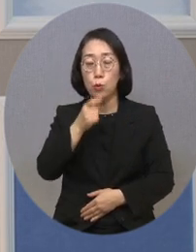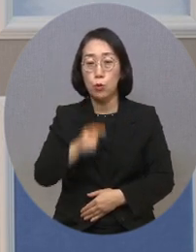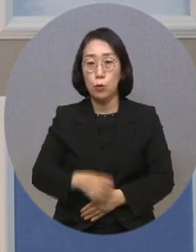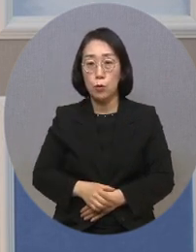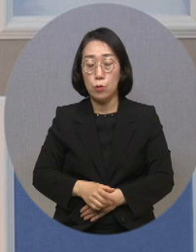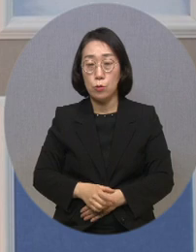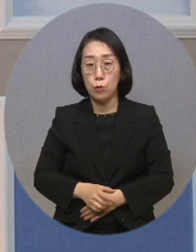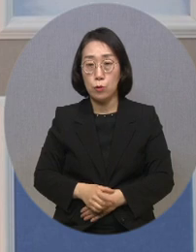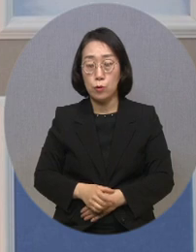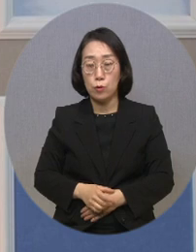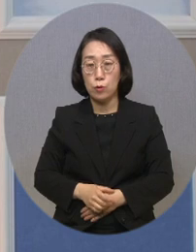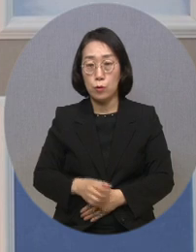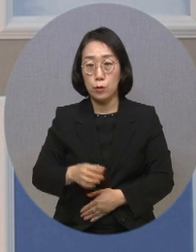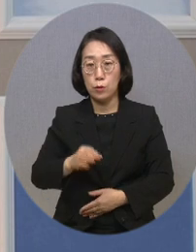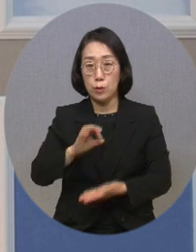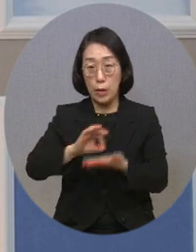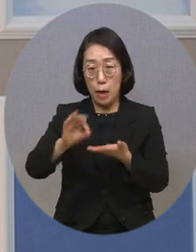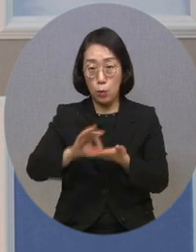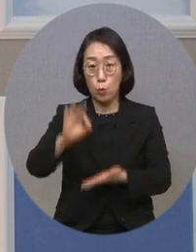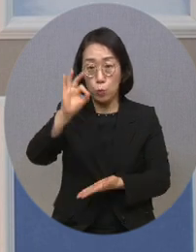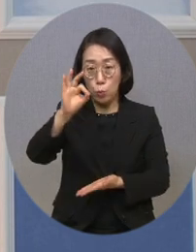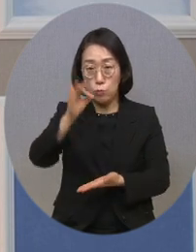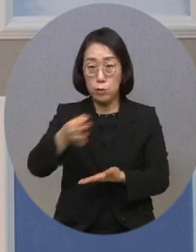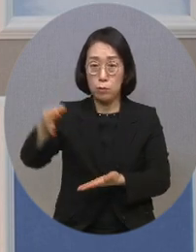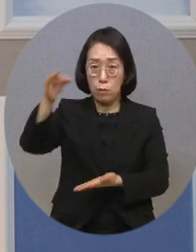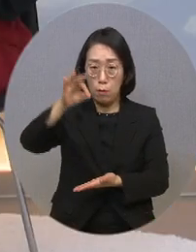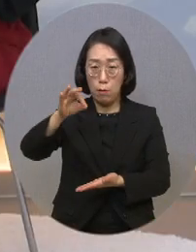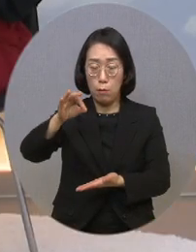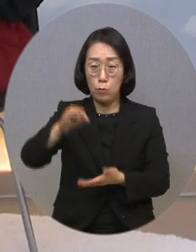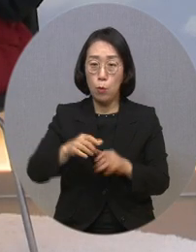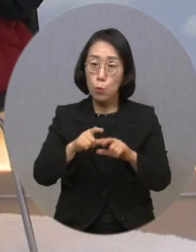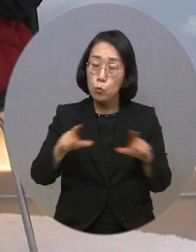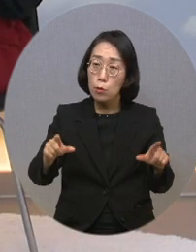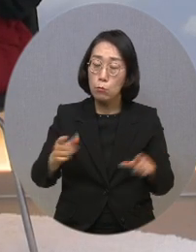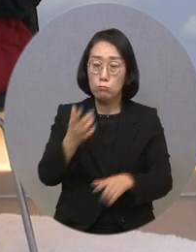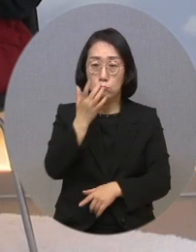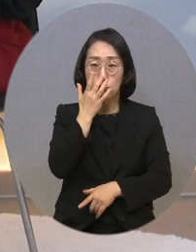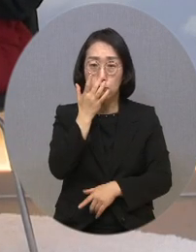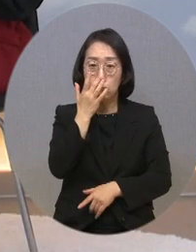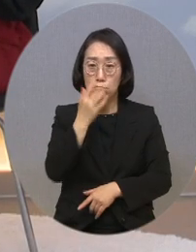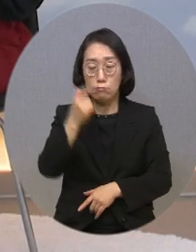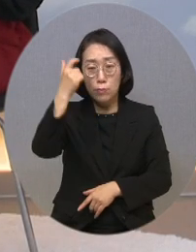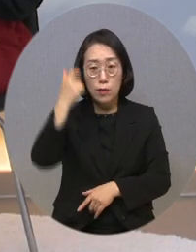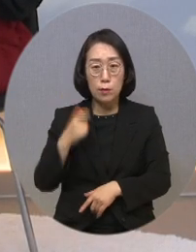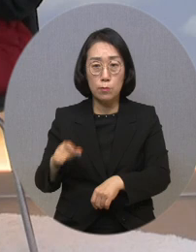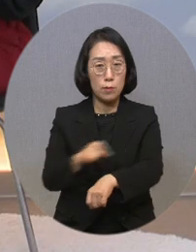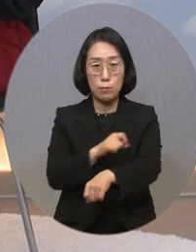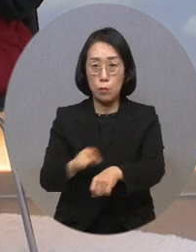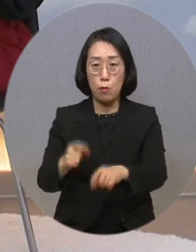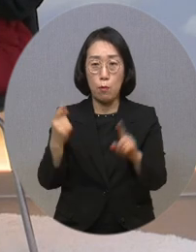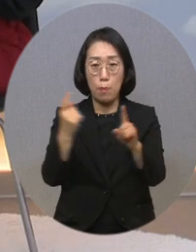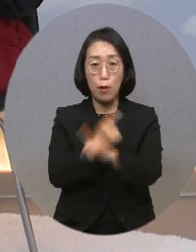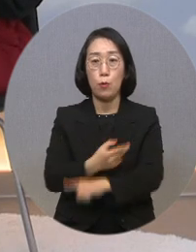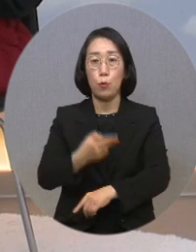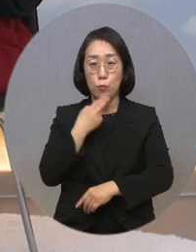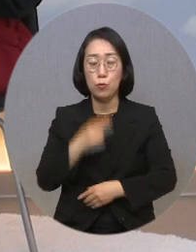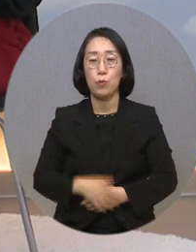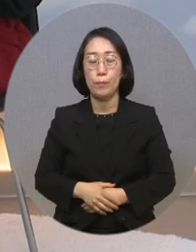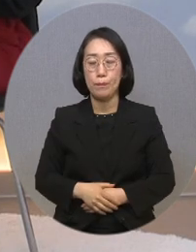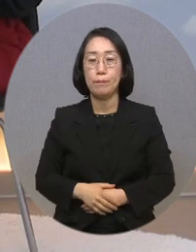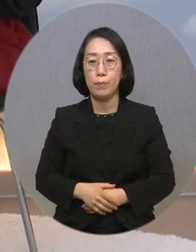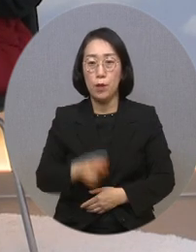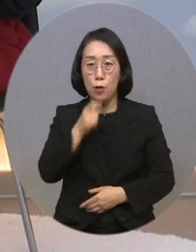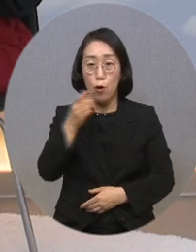어렵다고들 하시는데 그에 대해서는 어떻게 보시는지요? 그렇죠. 여수시 복지 예산이 지속적으로